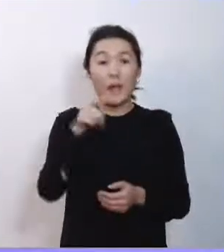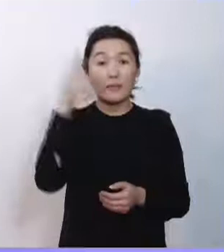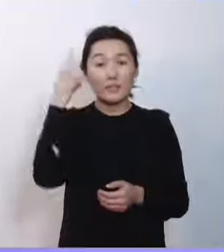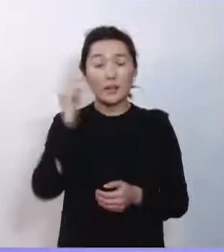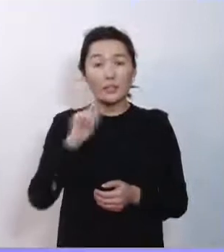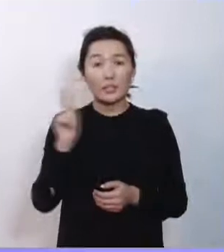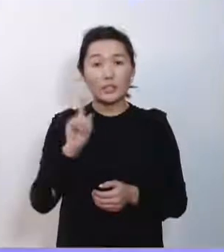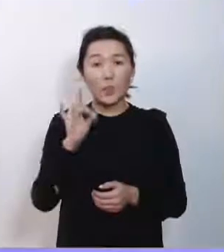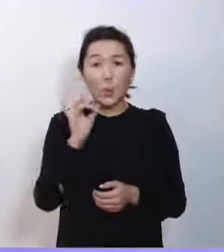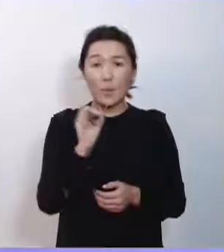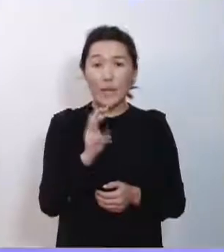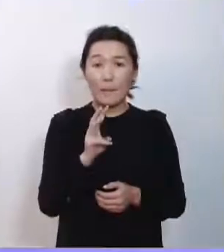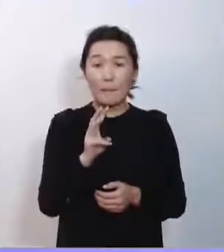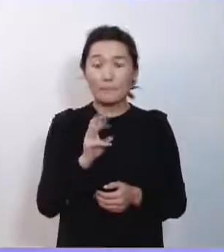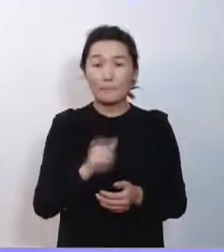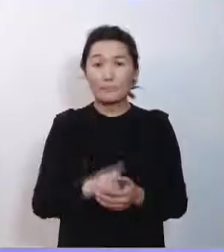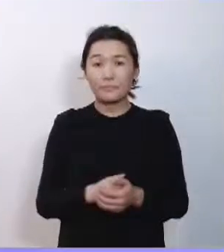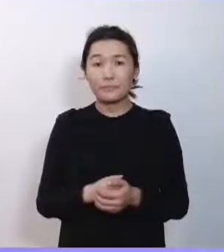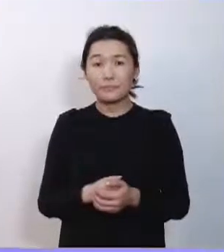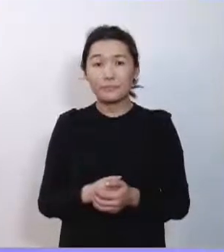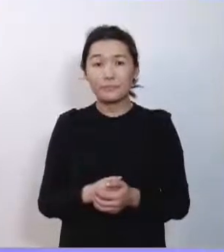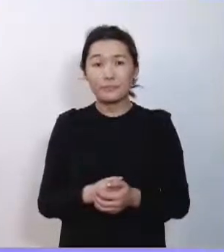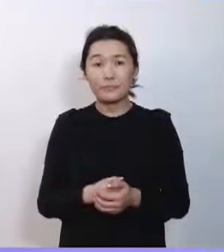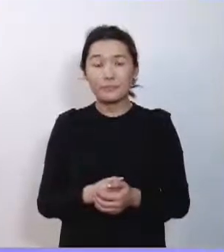знаете, что рем?